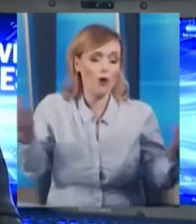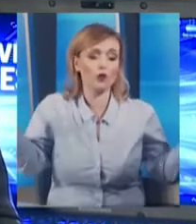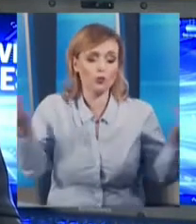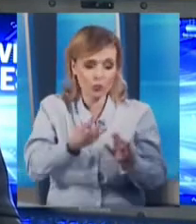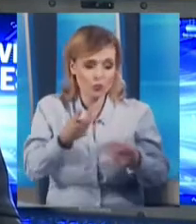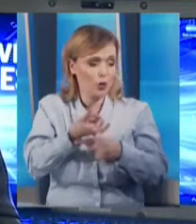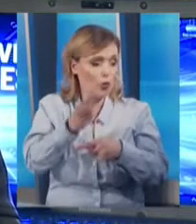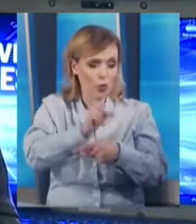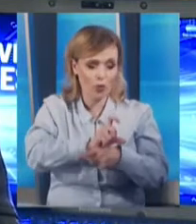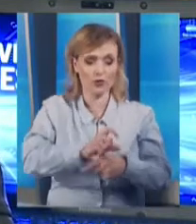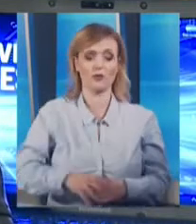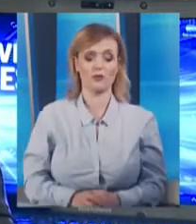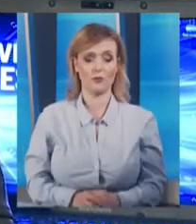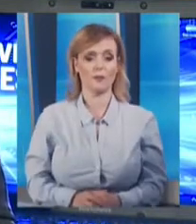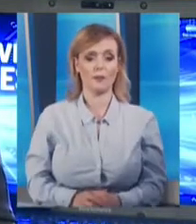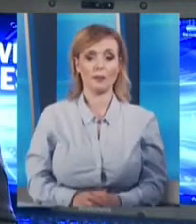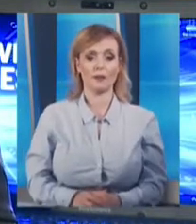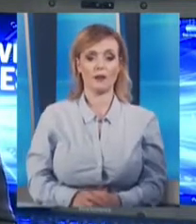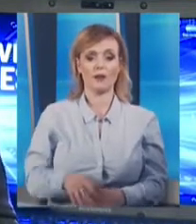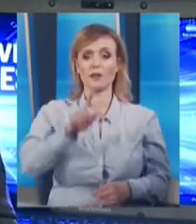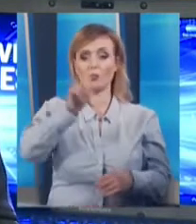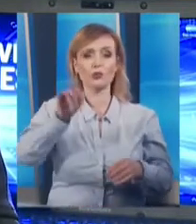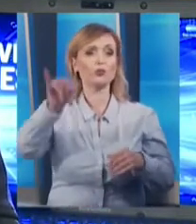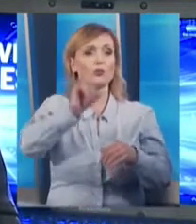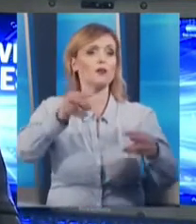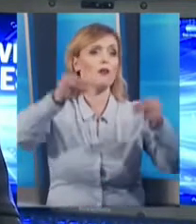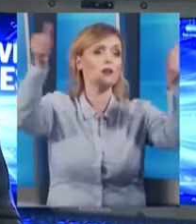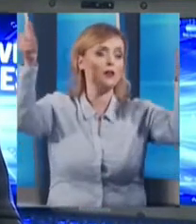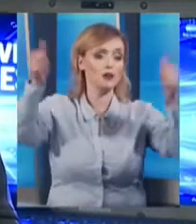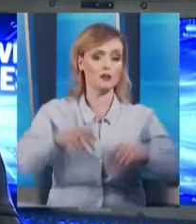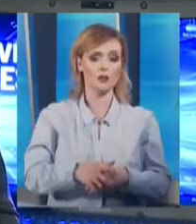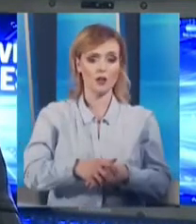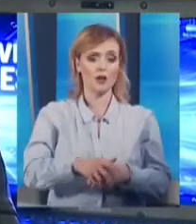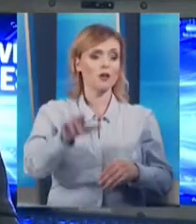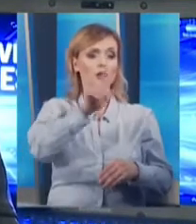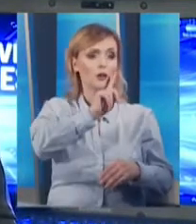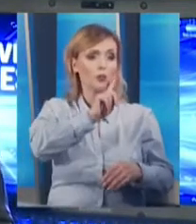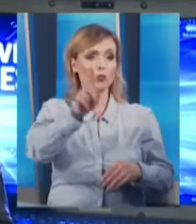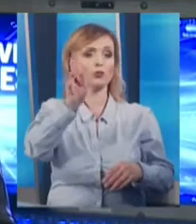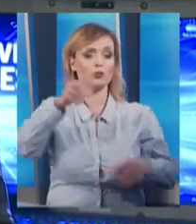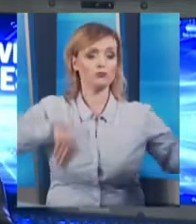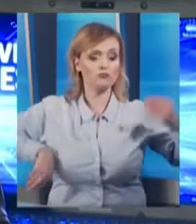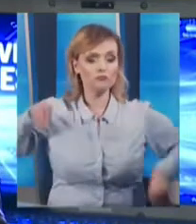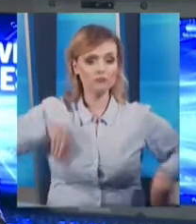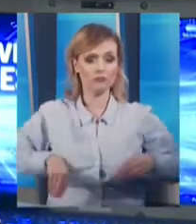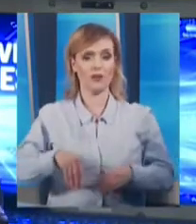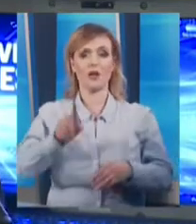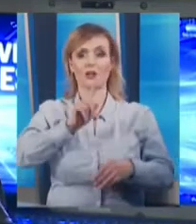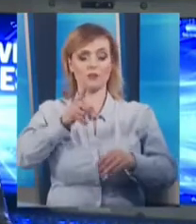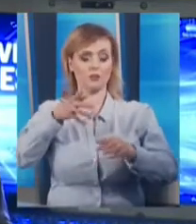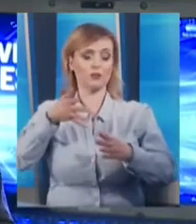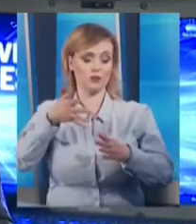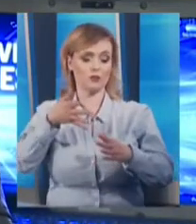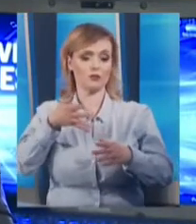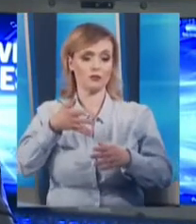țările donatoare, nu se vor strecura, nu se vor linge pe mâini instituțiile pe care ea nu le